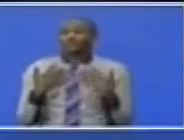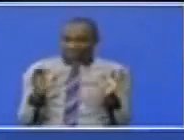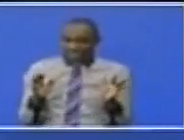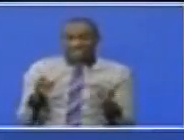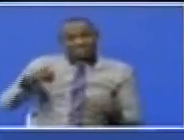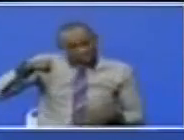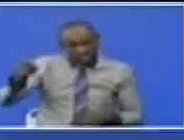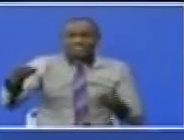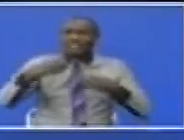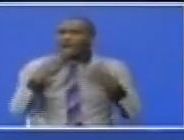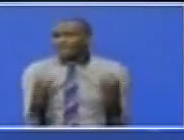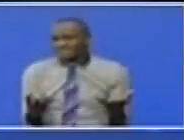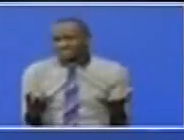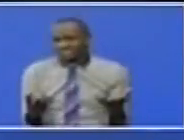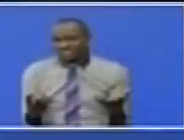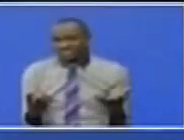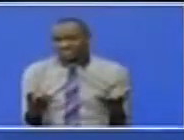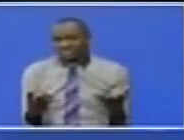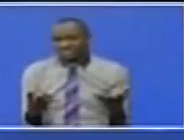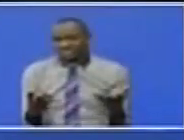has handed over